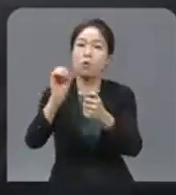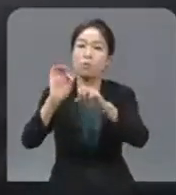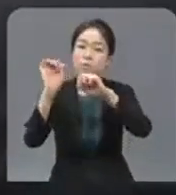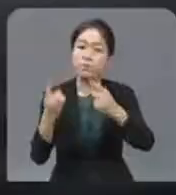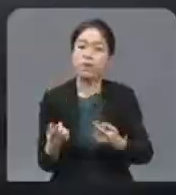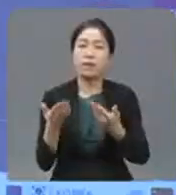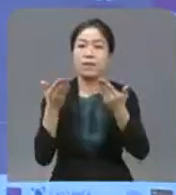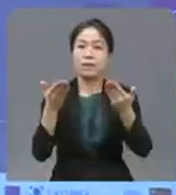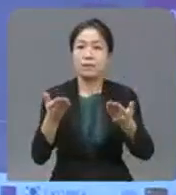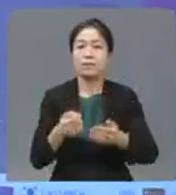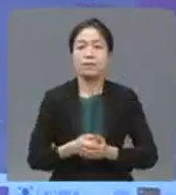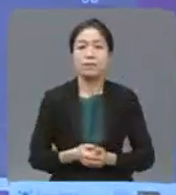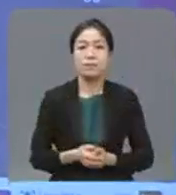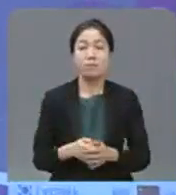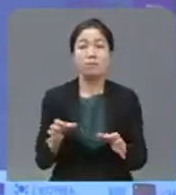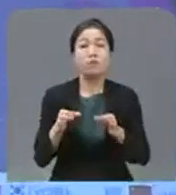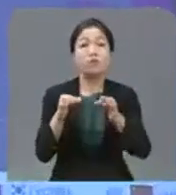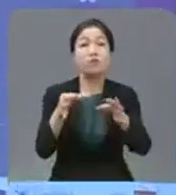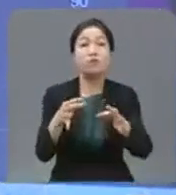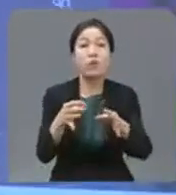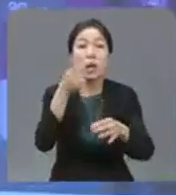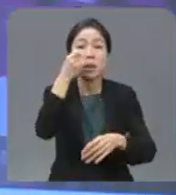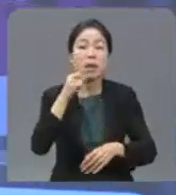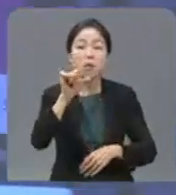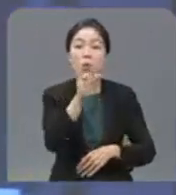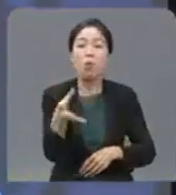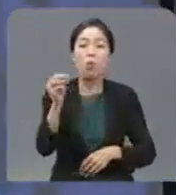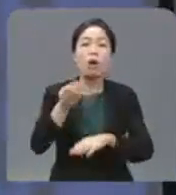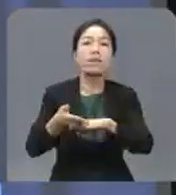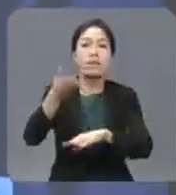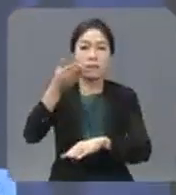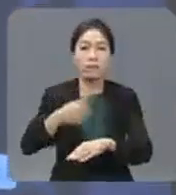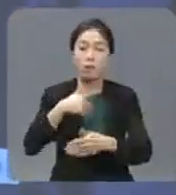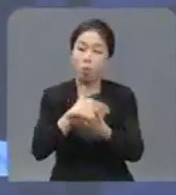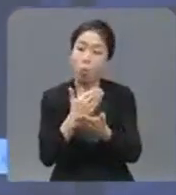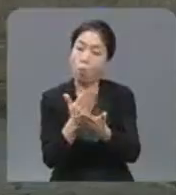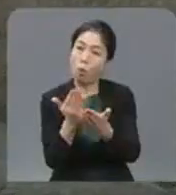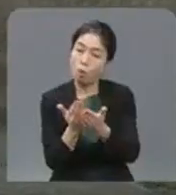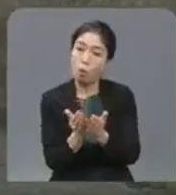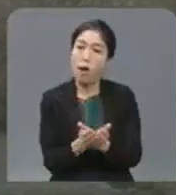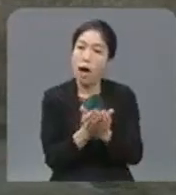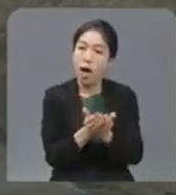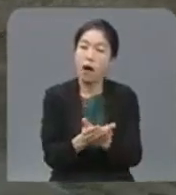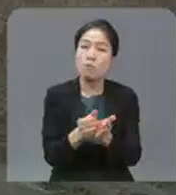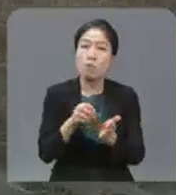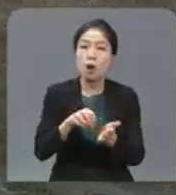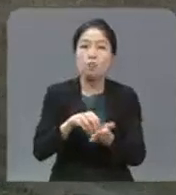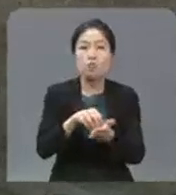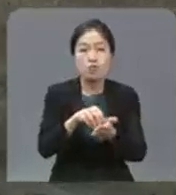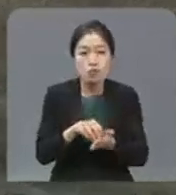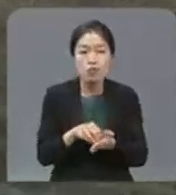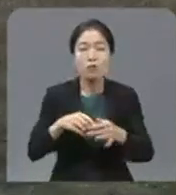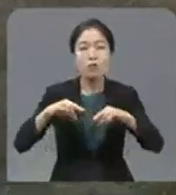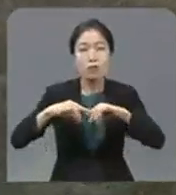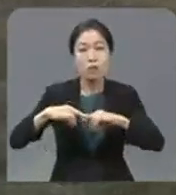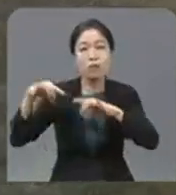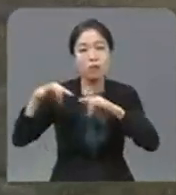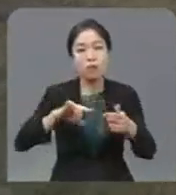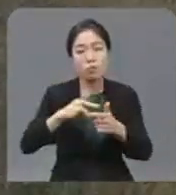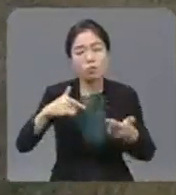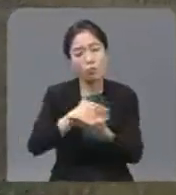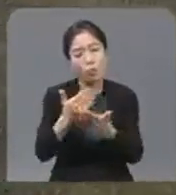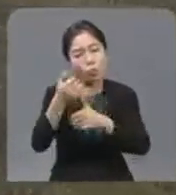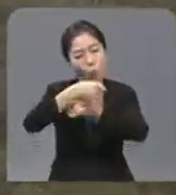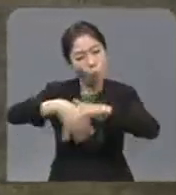감면합니다 투자금액은 최소 5억원 이상이고 대상 업종도 항만과 물류 전기통신 등 광범위하게